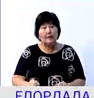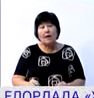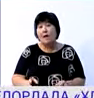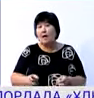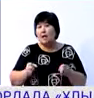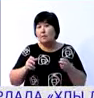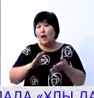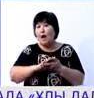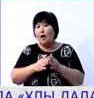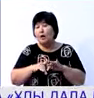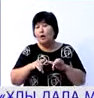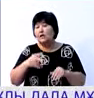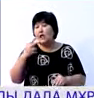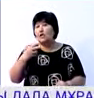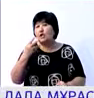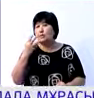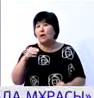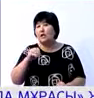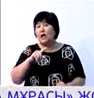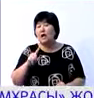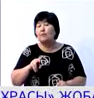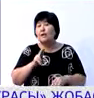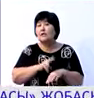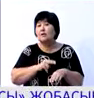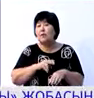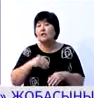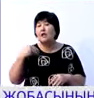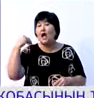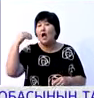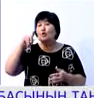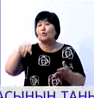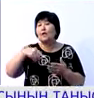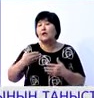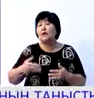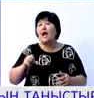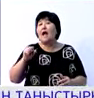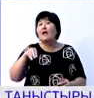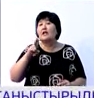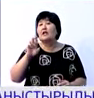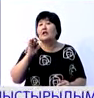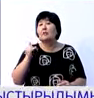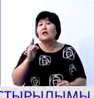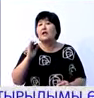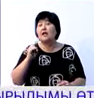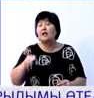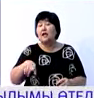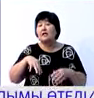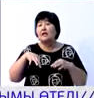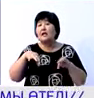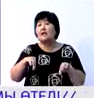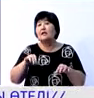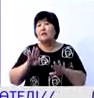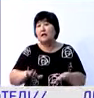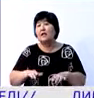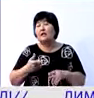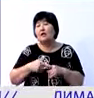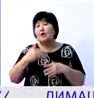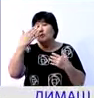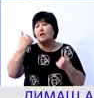Криминогендік ахуал турасында 23 тамызда полицияға Ақтөбе қаласының тұрғыны Әйтеке би кентіндегі Керуен автобекетінде белгісіз